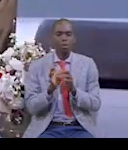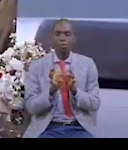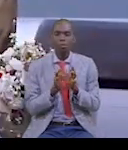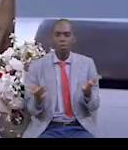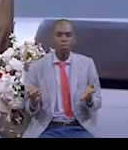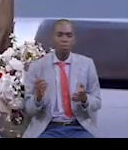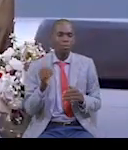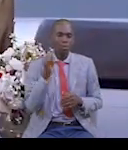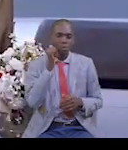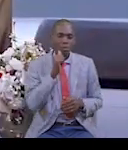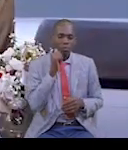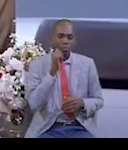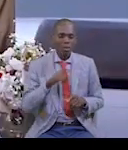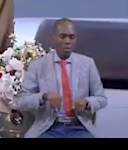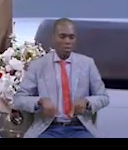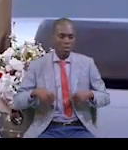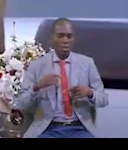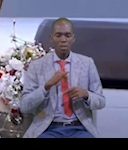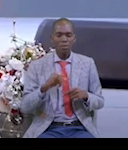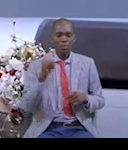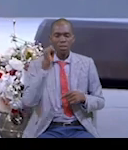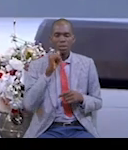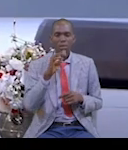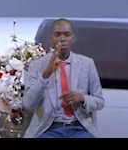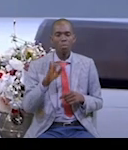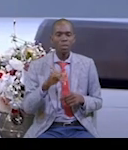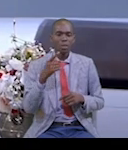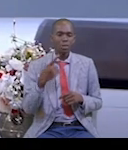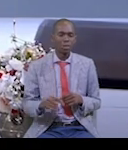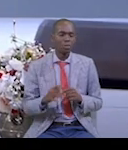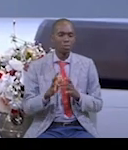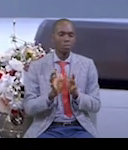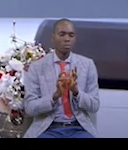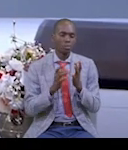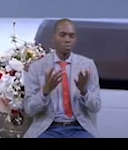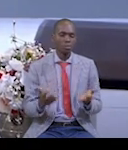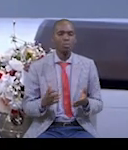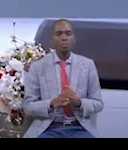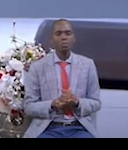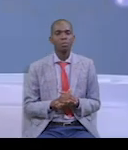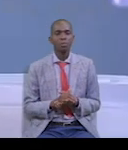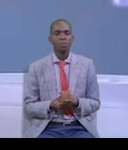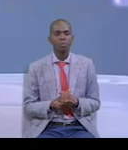చేసుకున్నారు. Living daily by the scripture. అనుదినము లేఖనాలతో